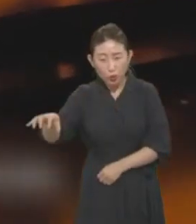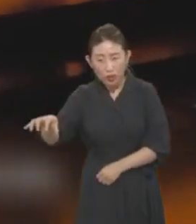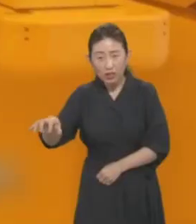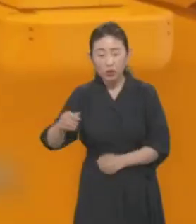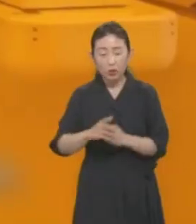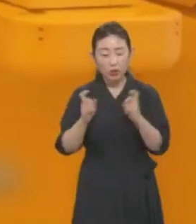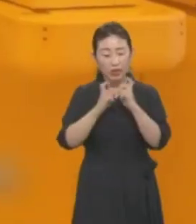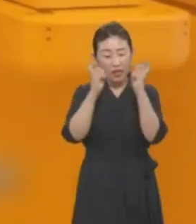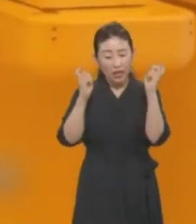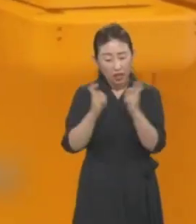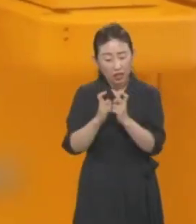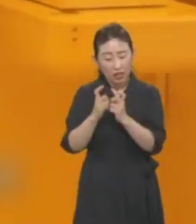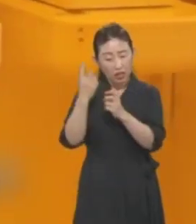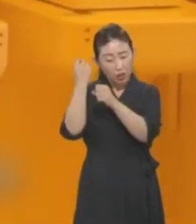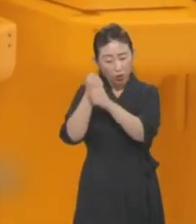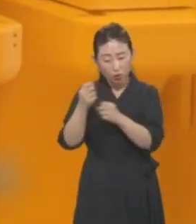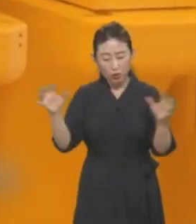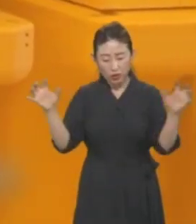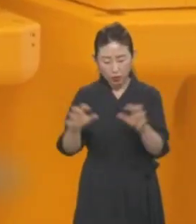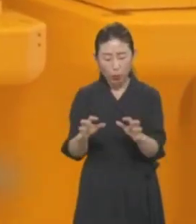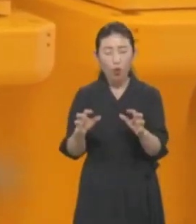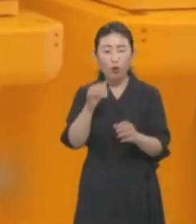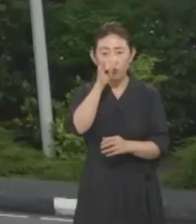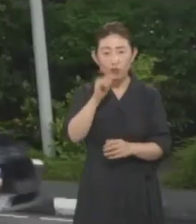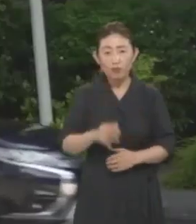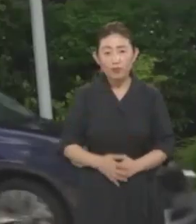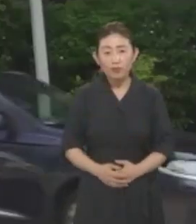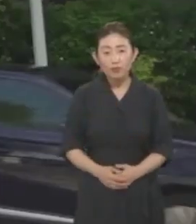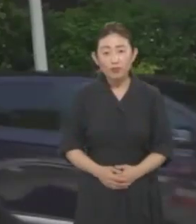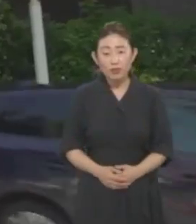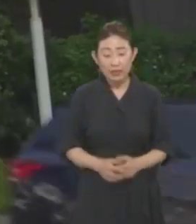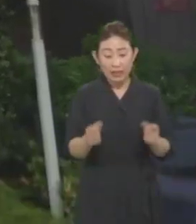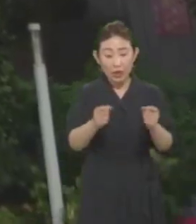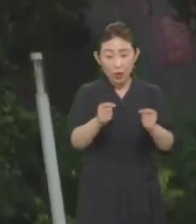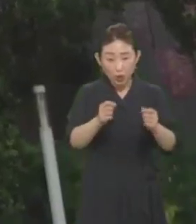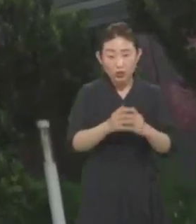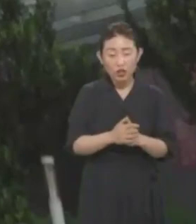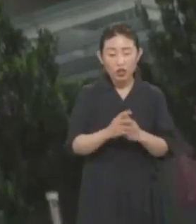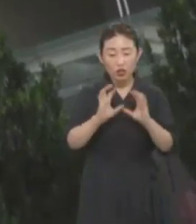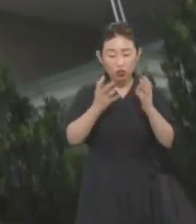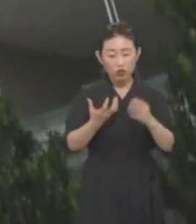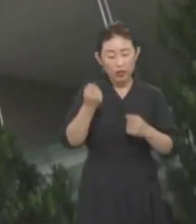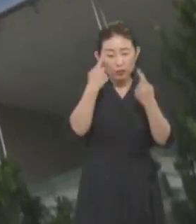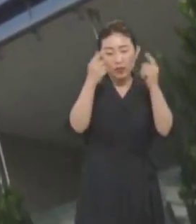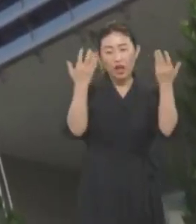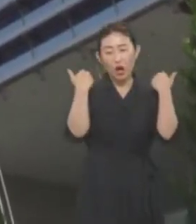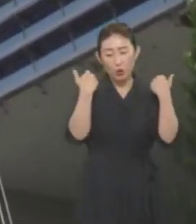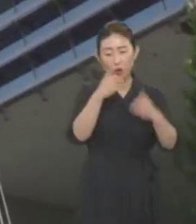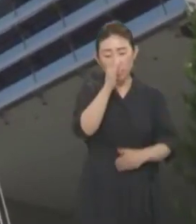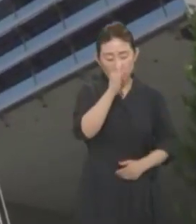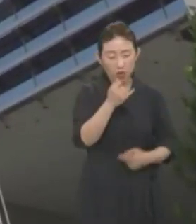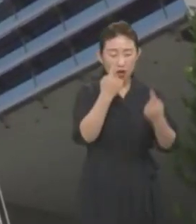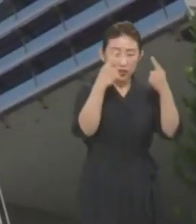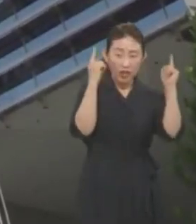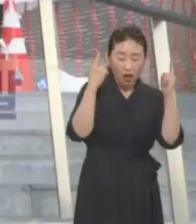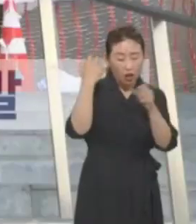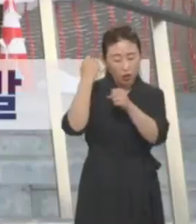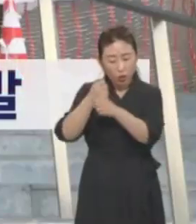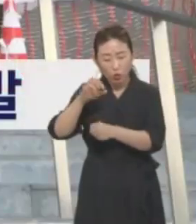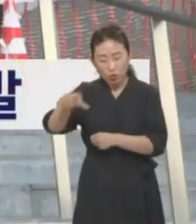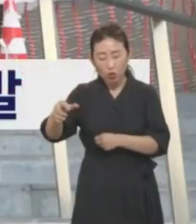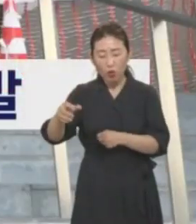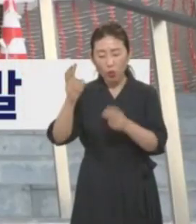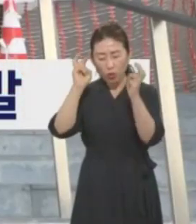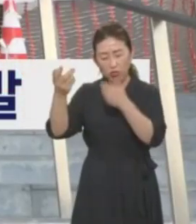공공연구기관과 민간연구기관이 한때 모여 있습니다. 또 인근에 싱가포르 국립대가 위치해 기업과 연구소, 대학의